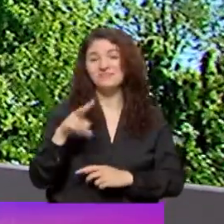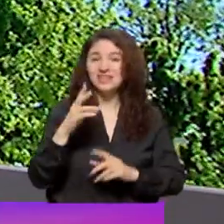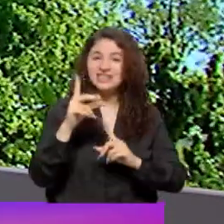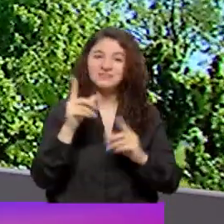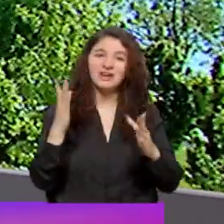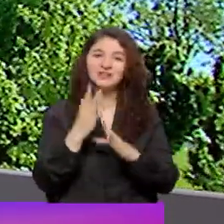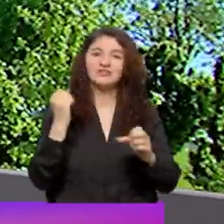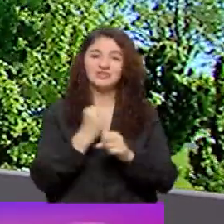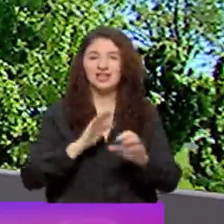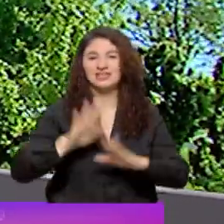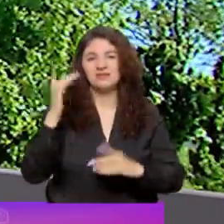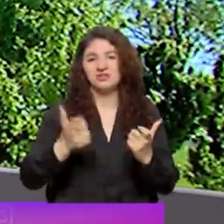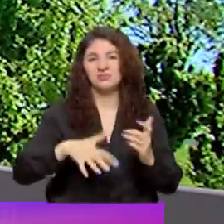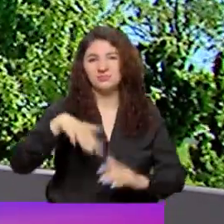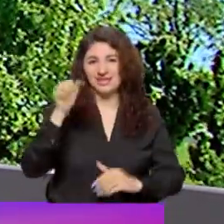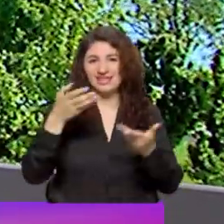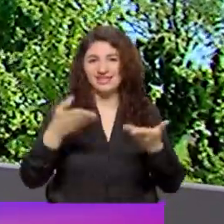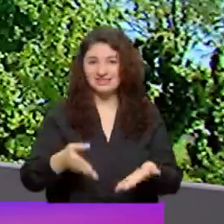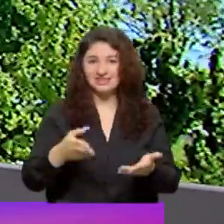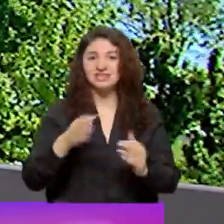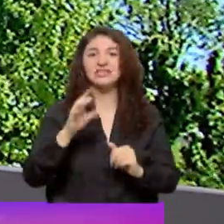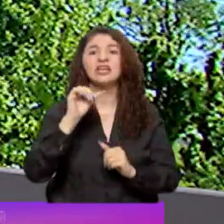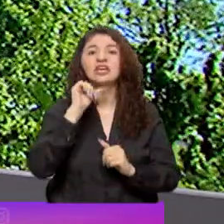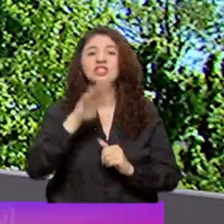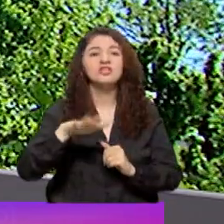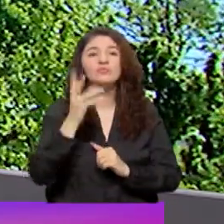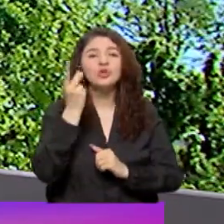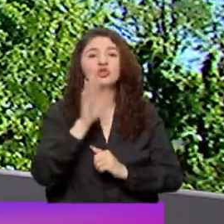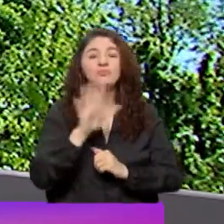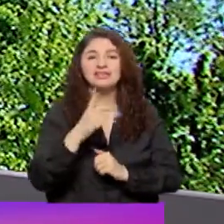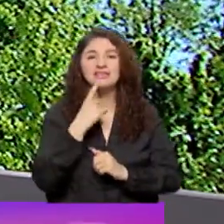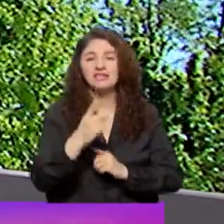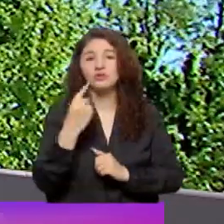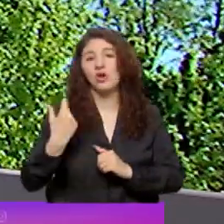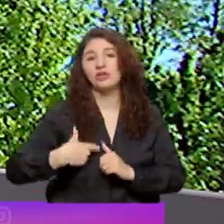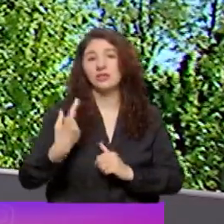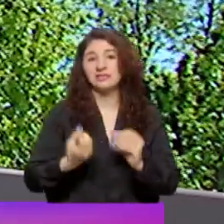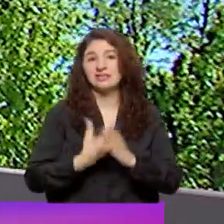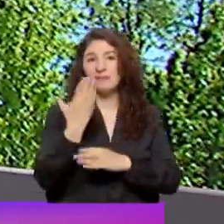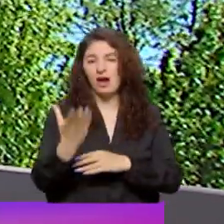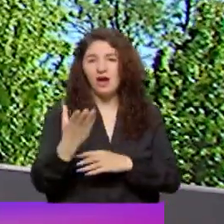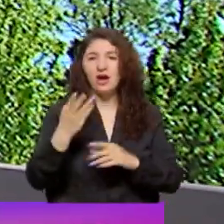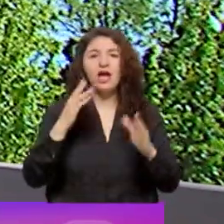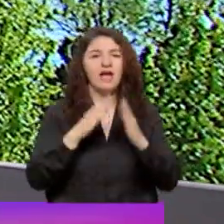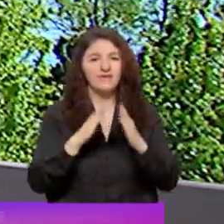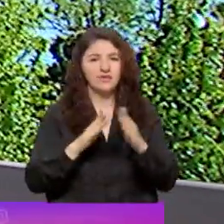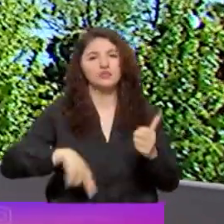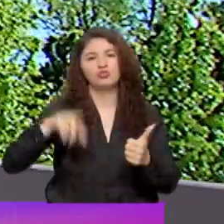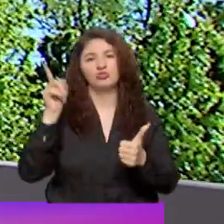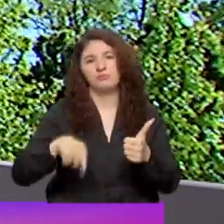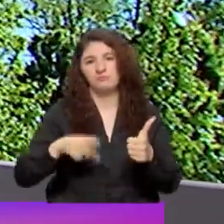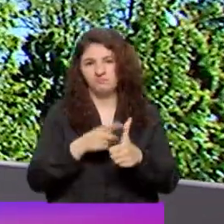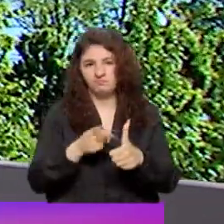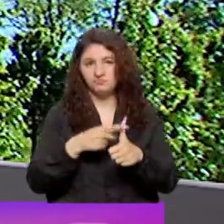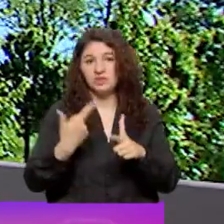İsmail Küçükkaya demokrasi meydanında sınız hiç kimse unutmasın dediğimiz özel bir sabah konut gündem